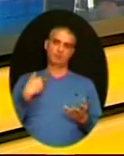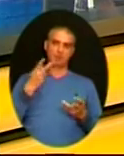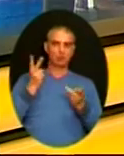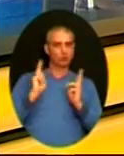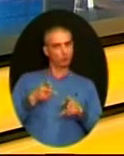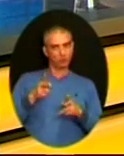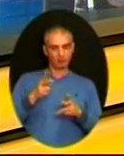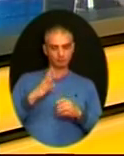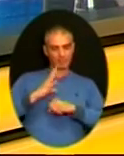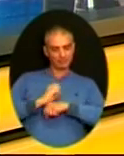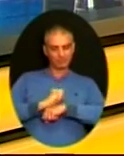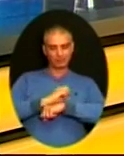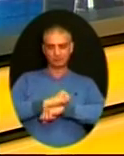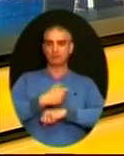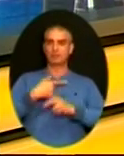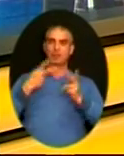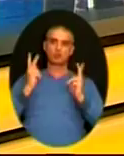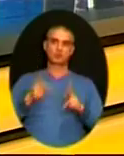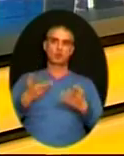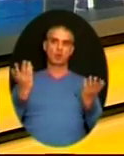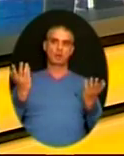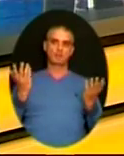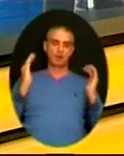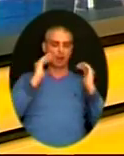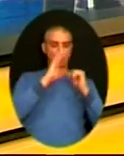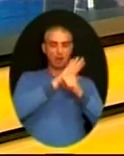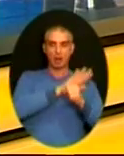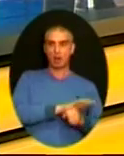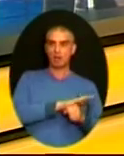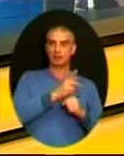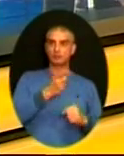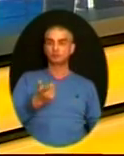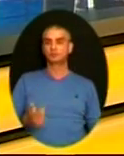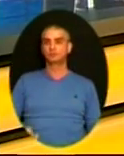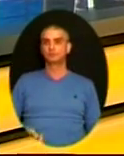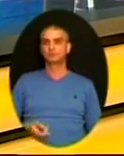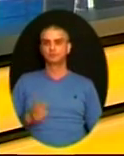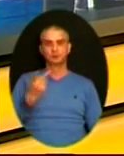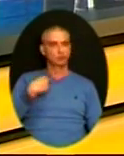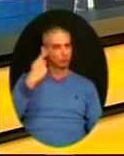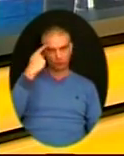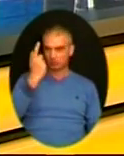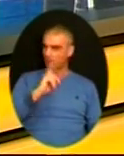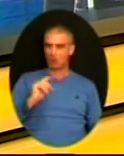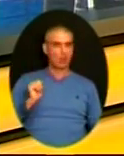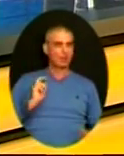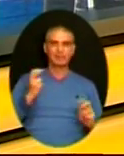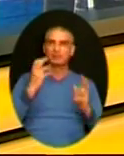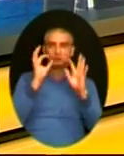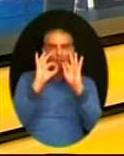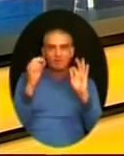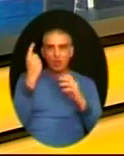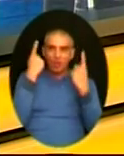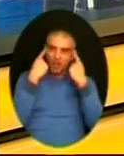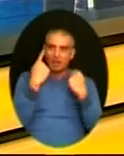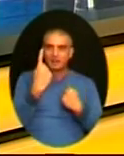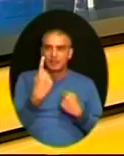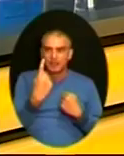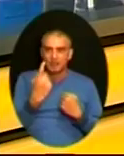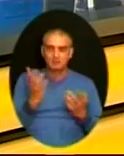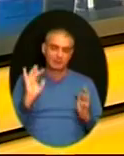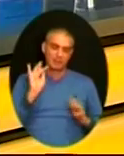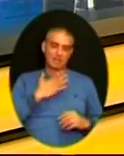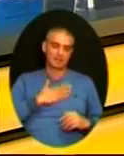נוכל לנגוס בו, נוכל להחליש אותו. אני לא יכולה להתעלם מההזדמנות כן, הזאת. כן, כי הרי שנינו יודעים שלא יגייסו פה אף חרדי, לא בעוד חצי